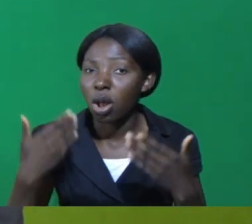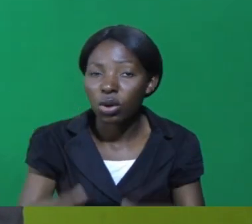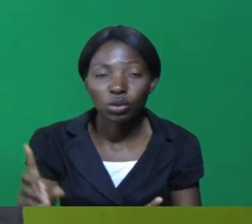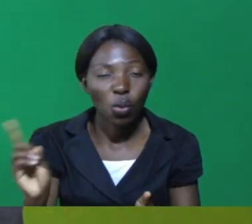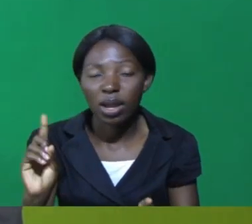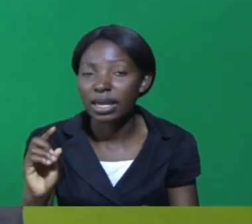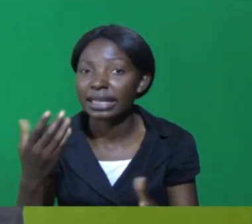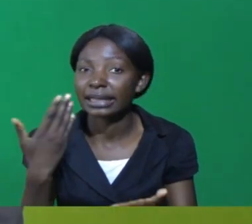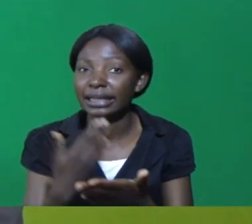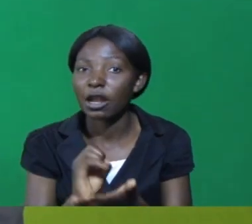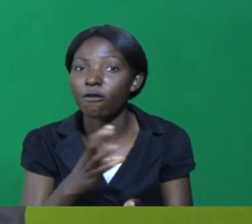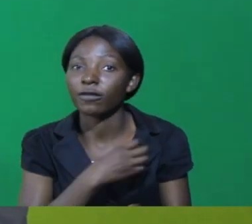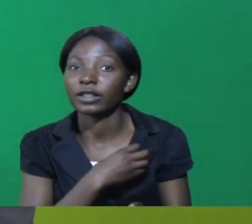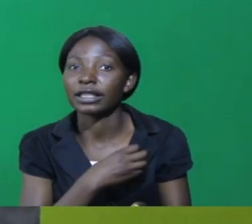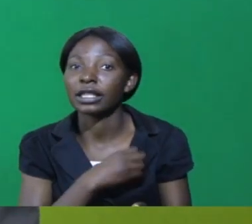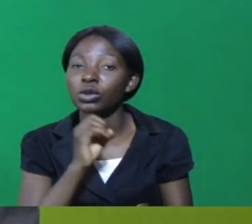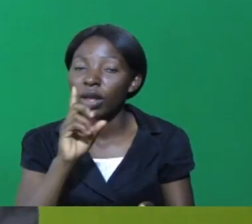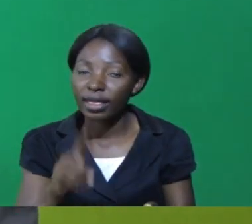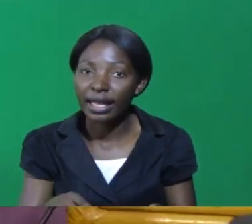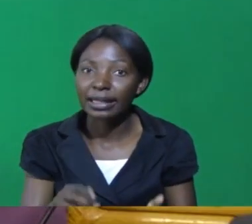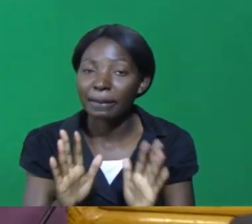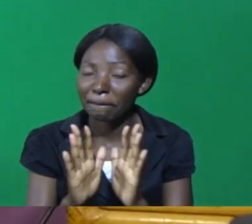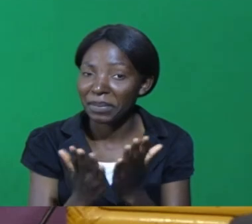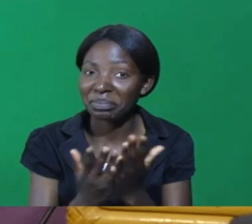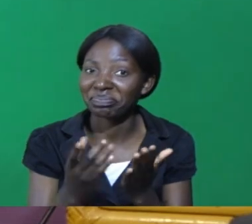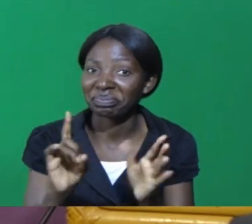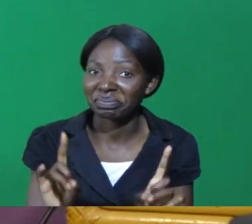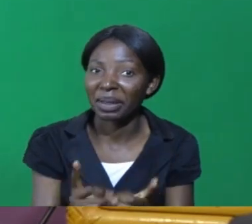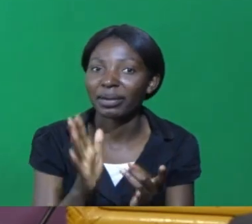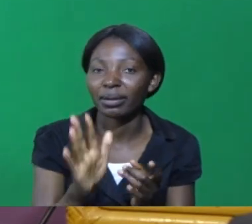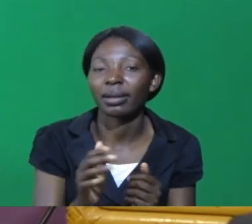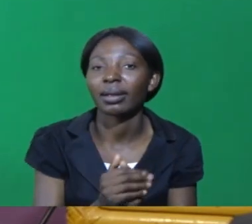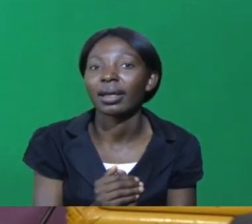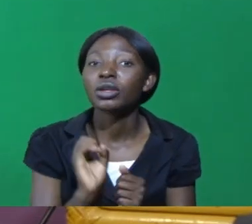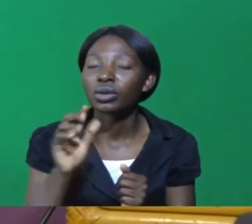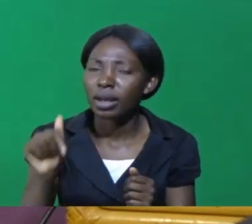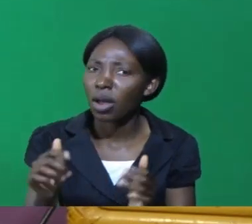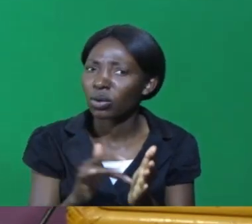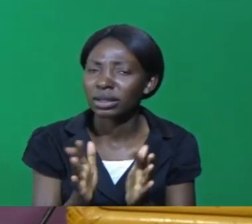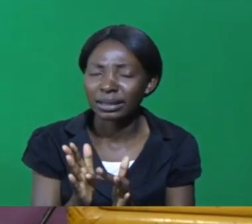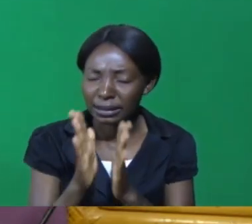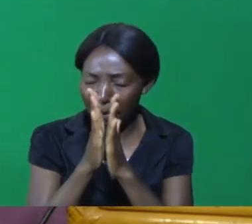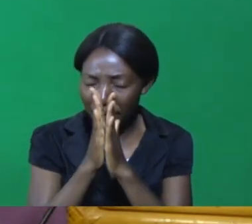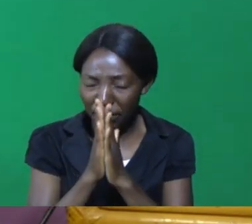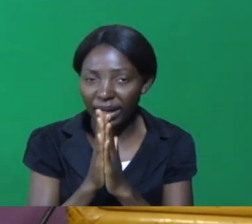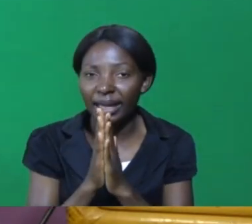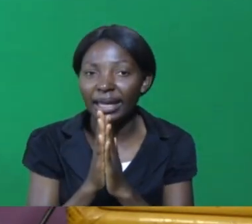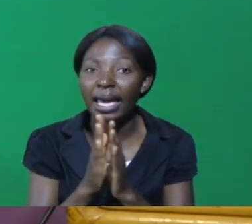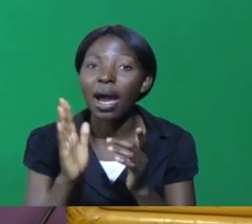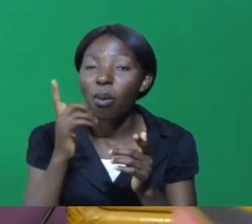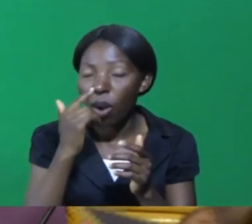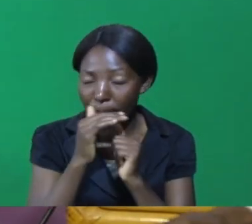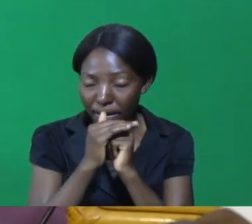mwanakomana wokurashwa kuti rugwaro ruitike. NdiJesu ari kunamata. Right. Paari kunamata apa,